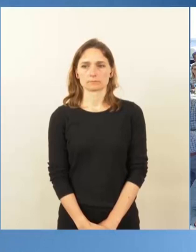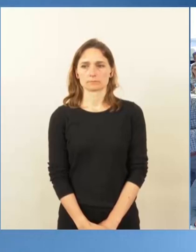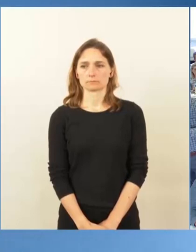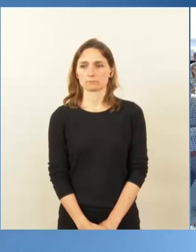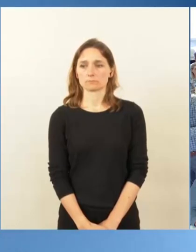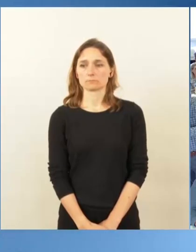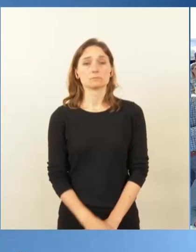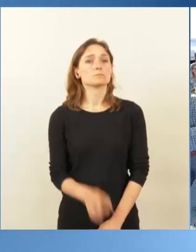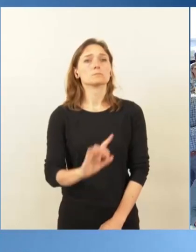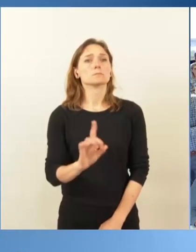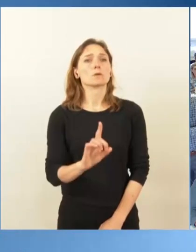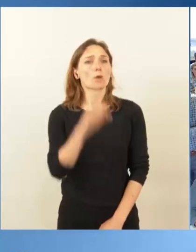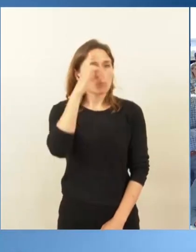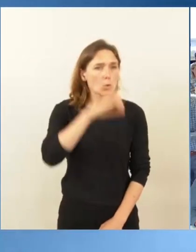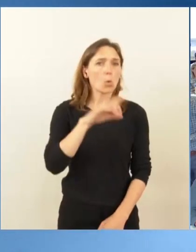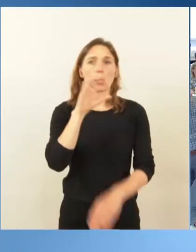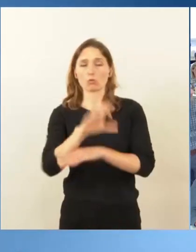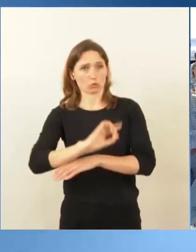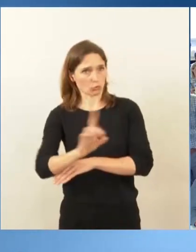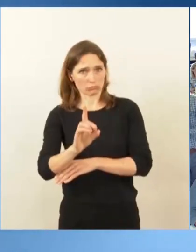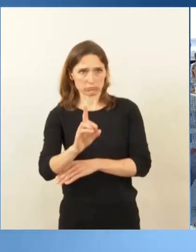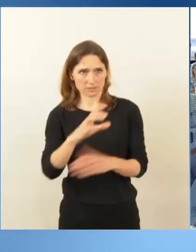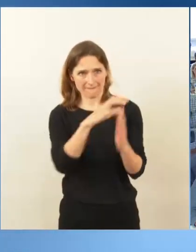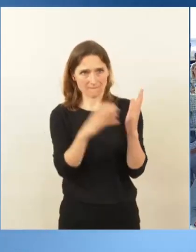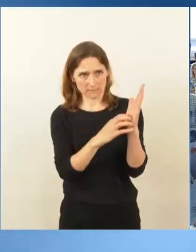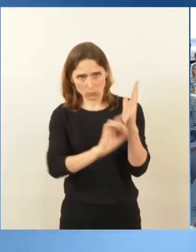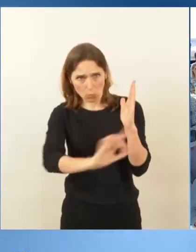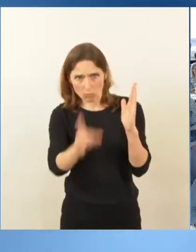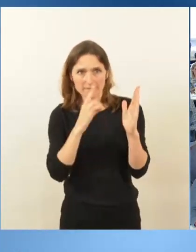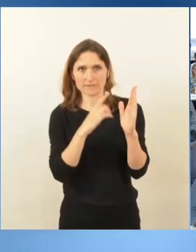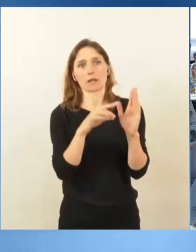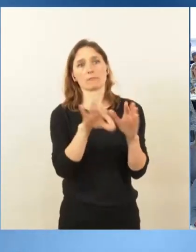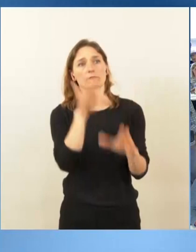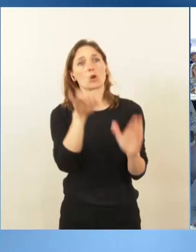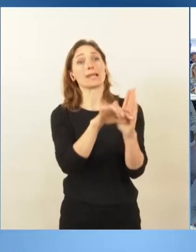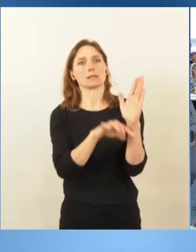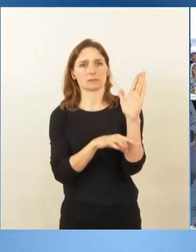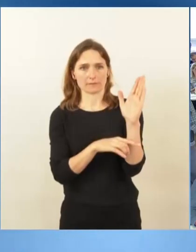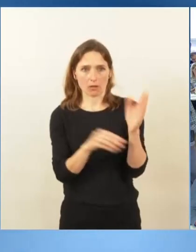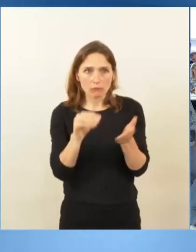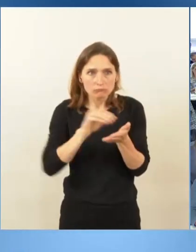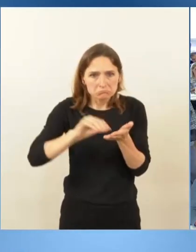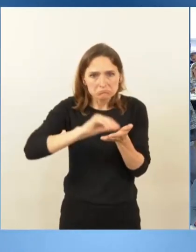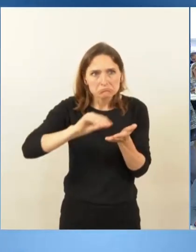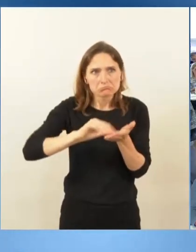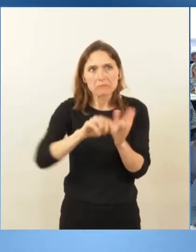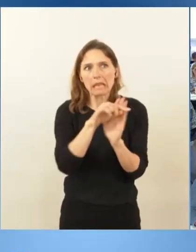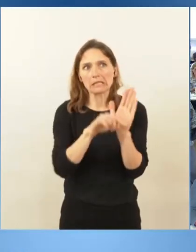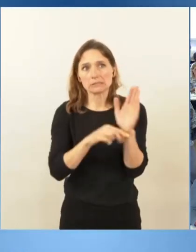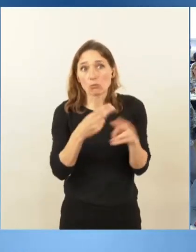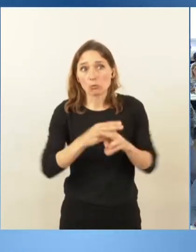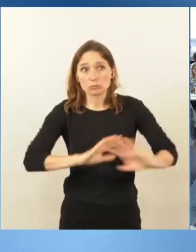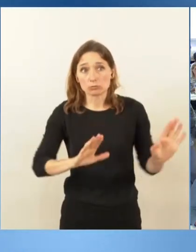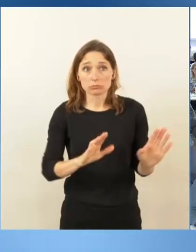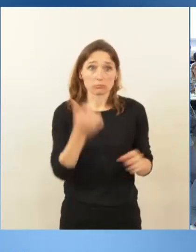pas pour autant c'est pas le vote d'une délibération c'est un scrutin de liste donc vous écrivez le nom d'une liste donc il y a qu'une liste